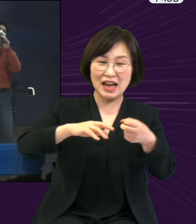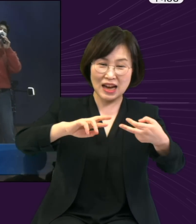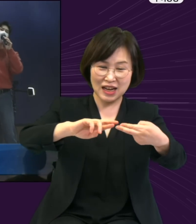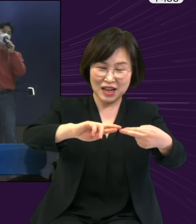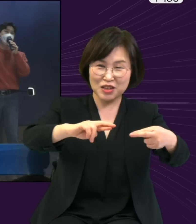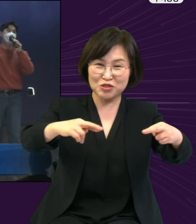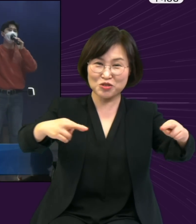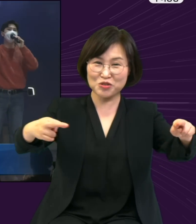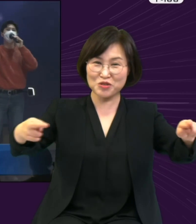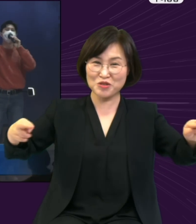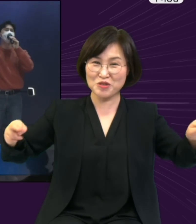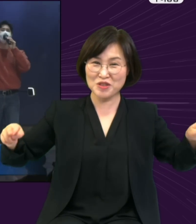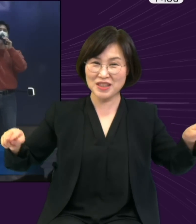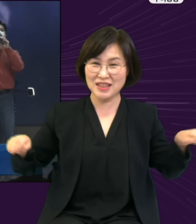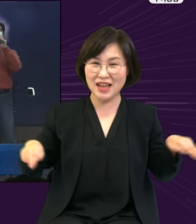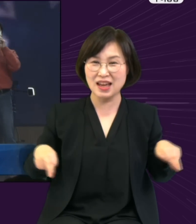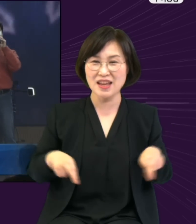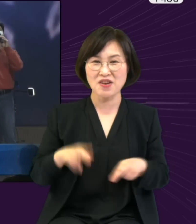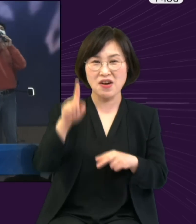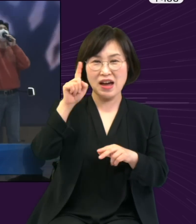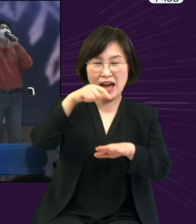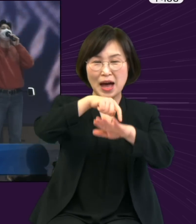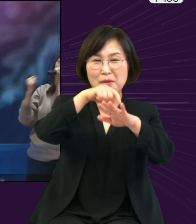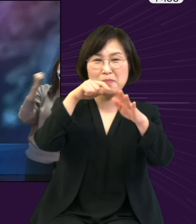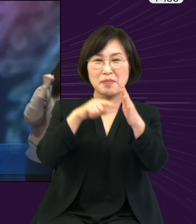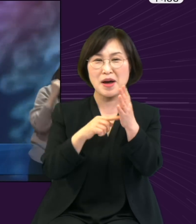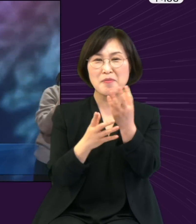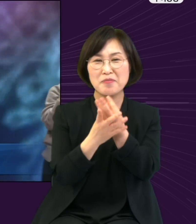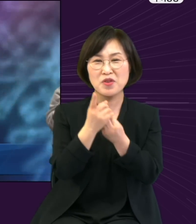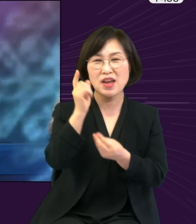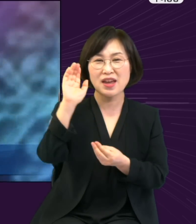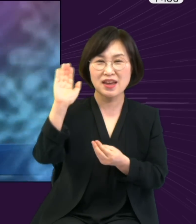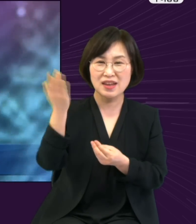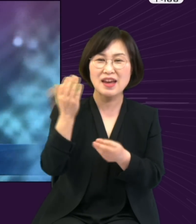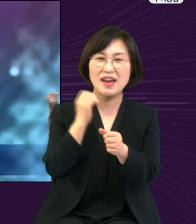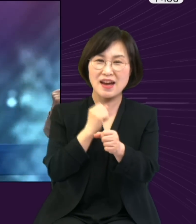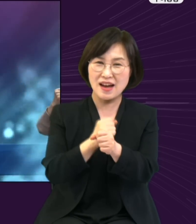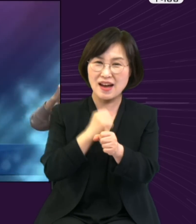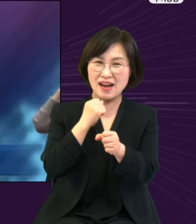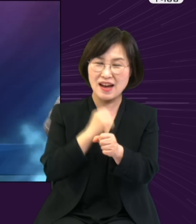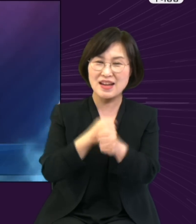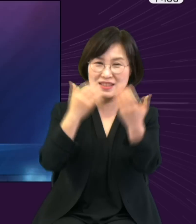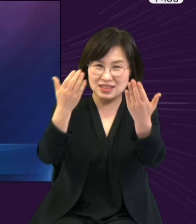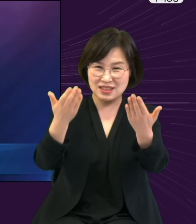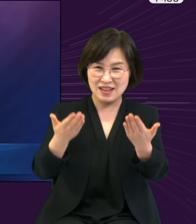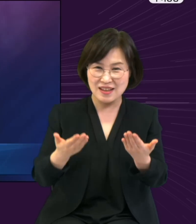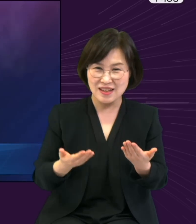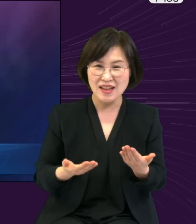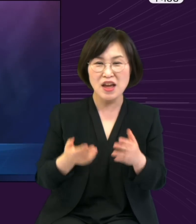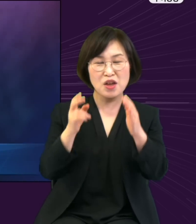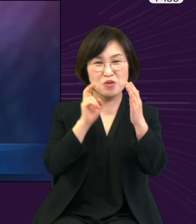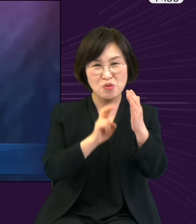사랑 줄이 되어 한마음 되게 하소서.